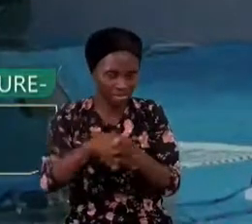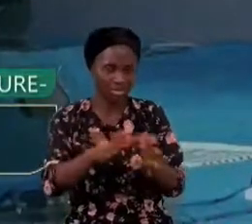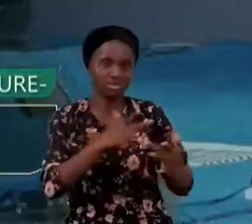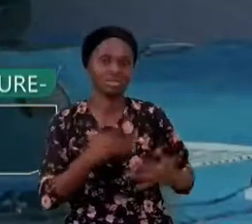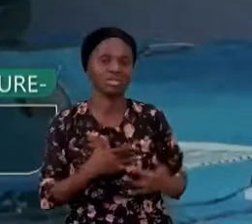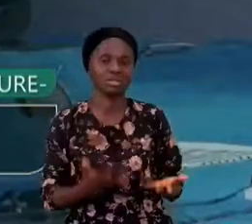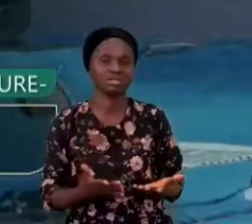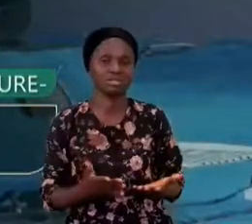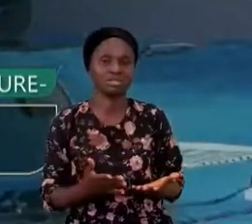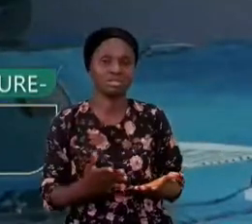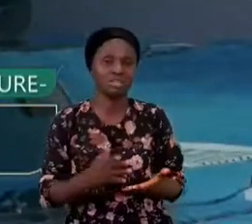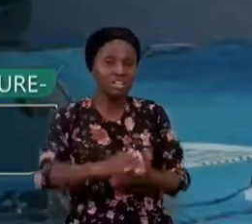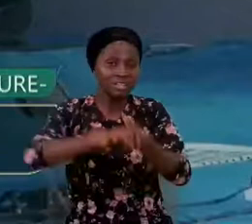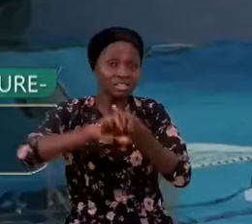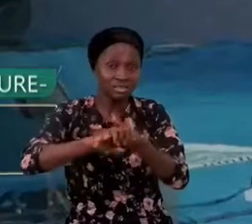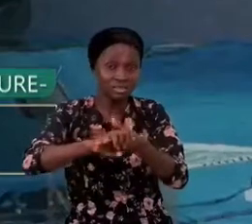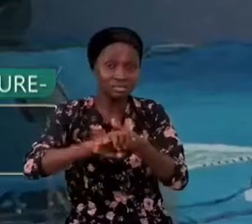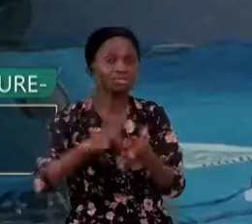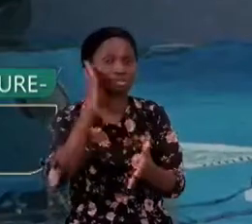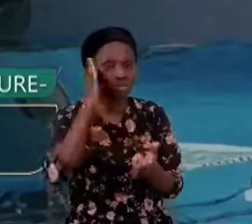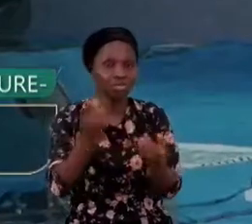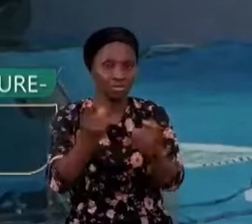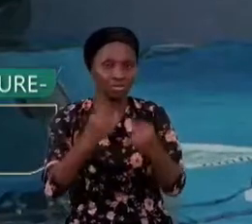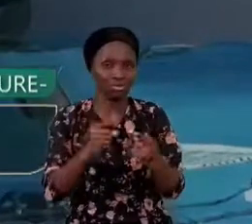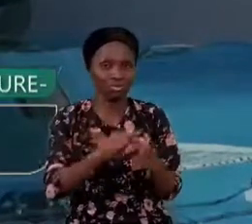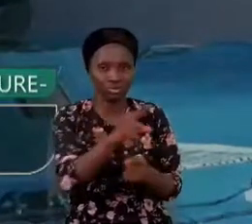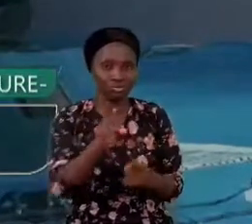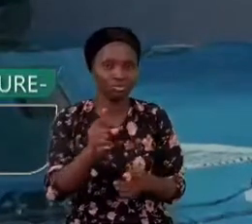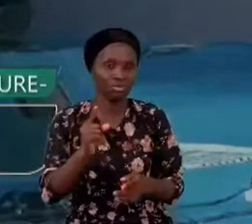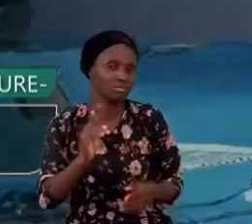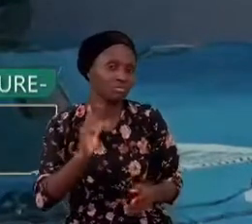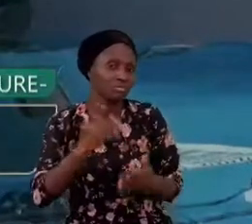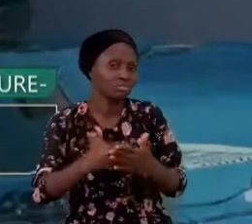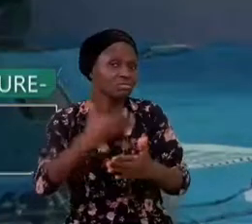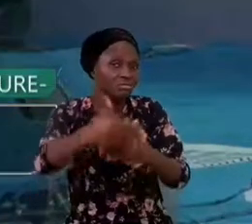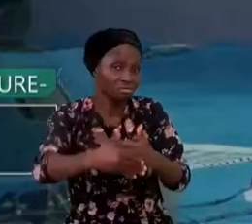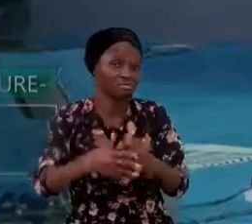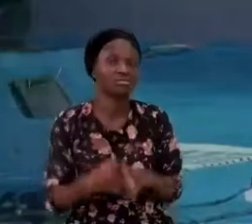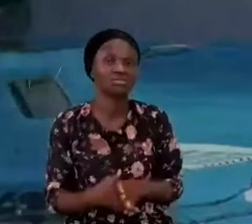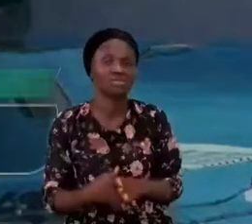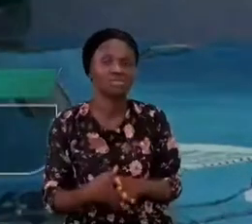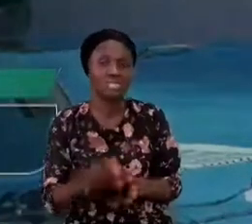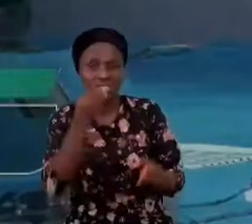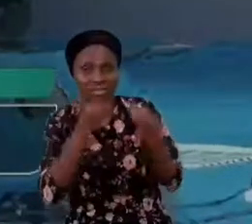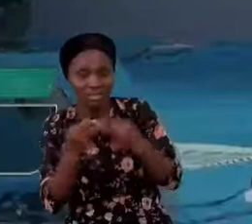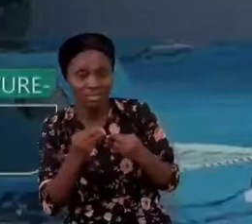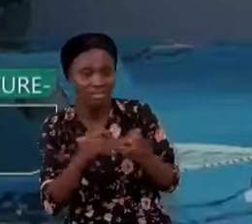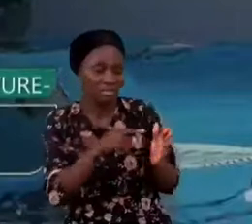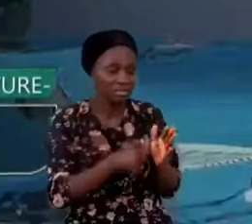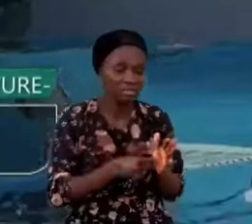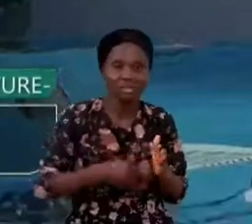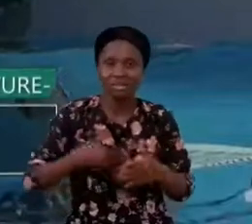cela, festoyer, ça viendra plus tard. Les meilleurs retards. Quatrièmement, la